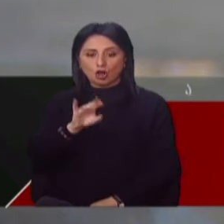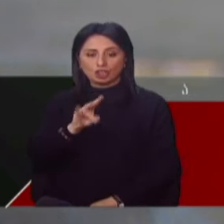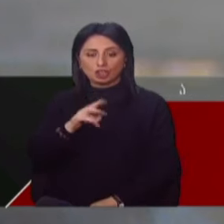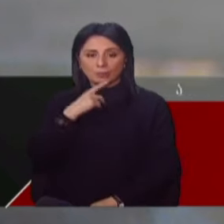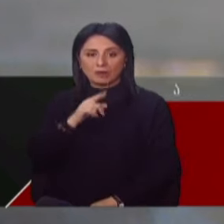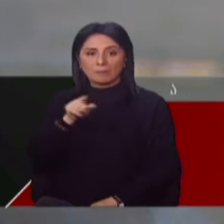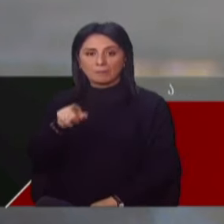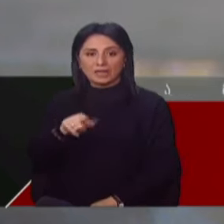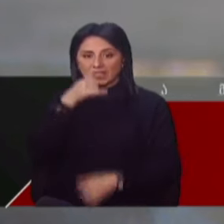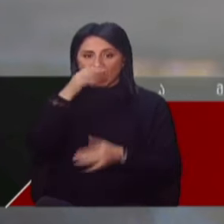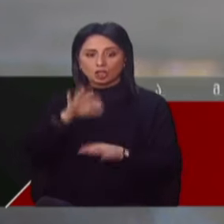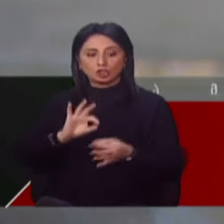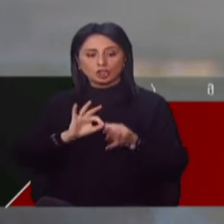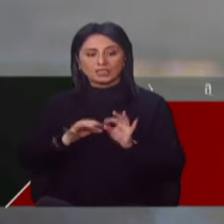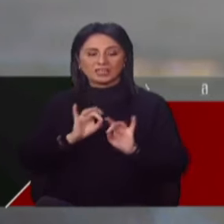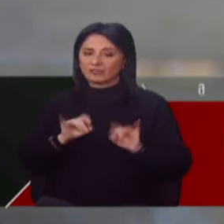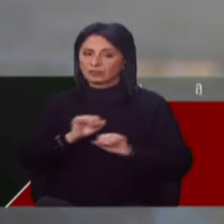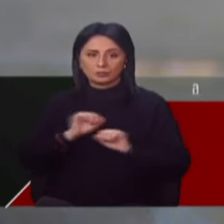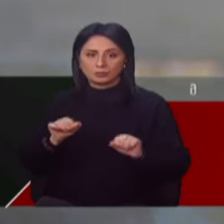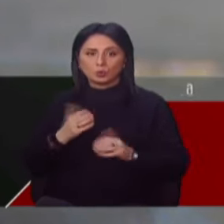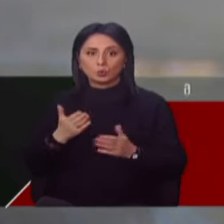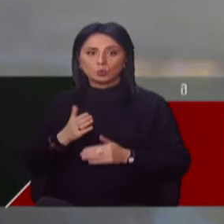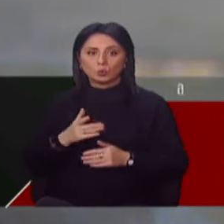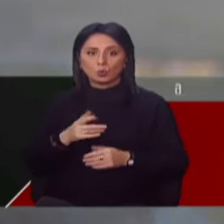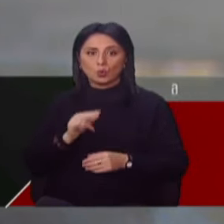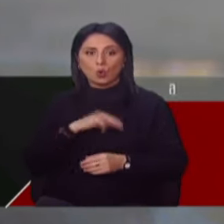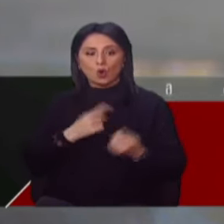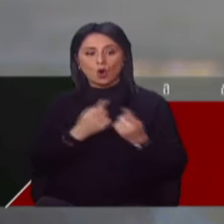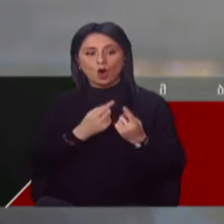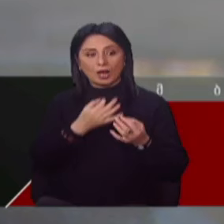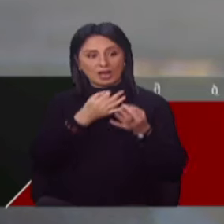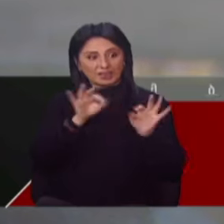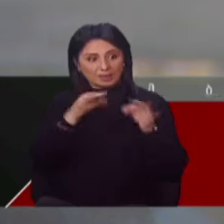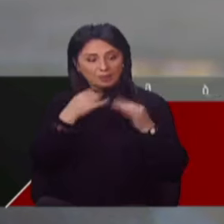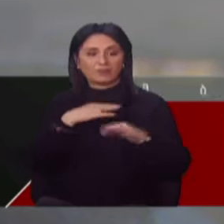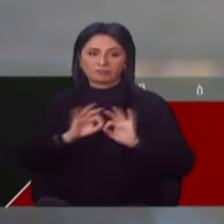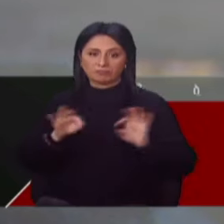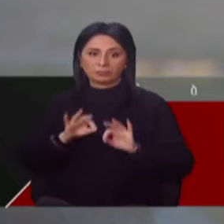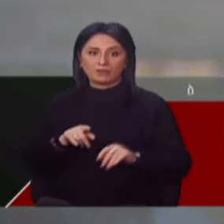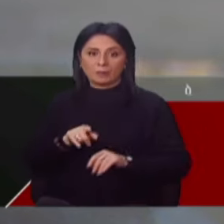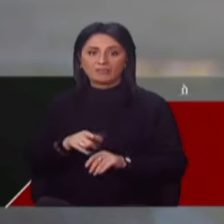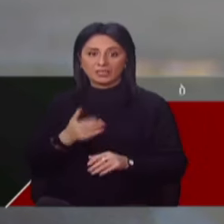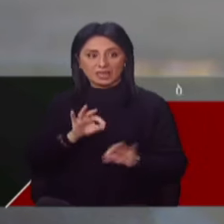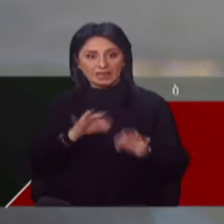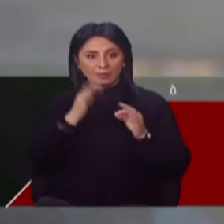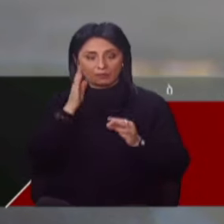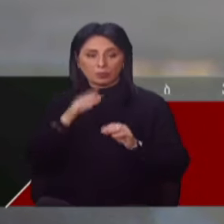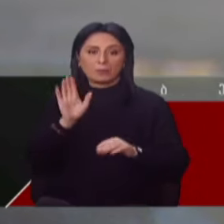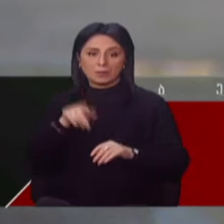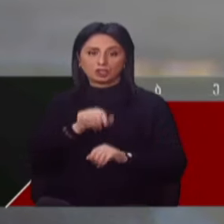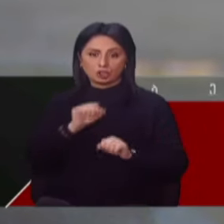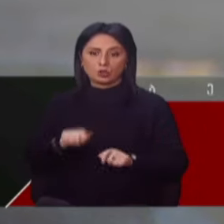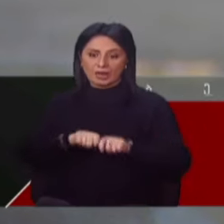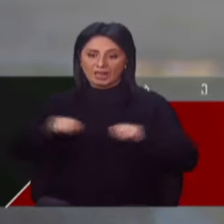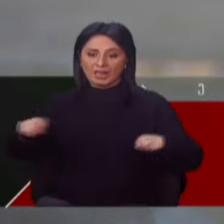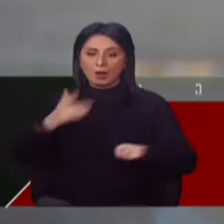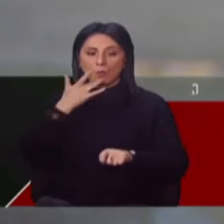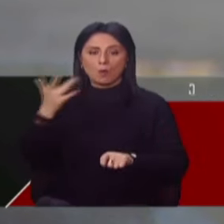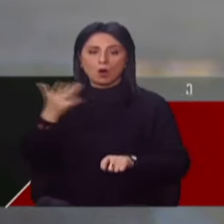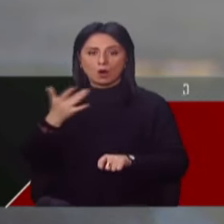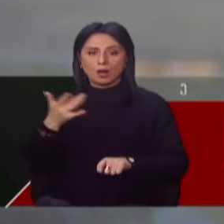ამბობს, რომ მას არ შეუძლია დეტალებზე საუბარი, თუ არ ექნება კოლეგების ნებართვა, თუმცა იმ შემთხვევაში, თუ მას ეს ნებართვა ექნება, მას შეუძლია ღიად